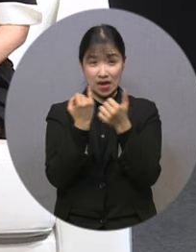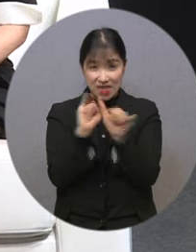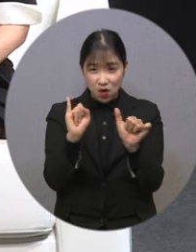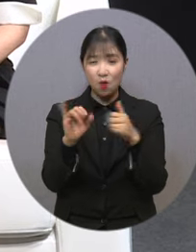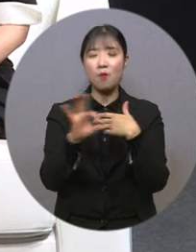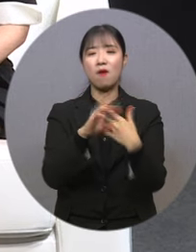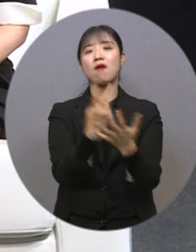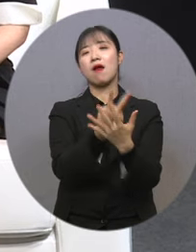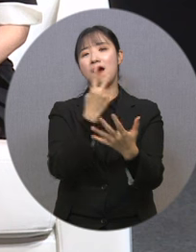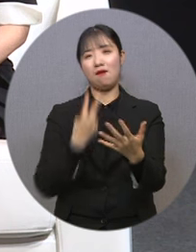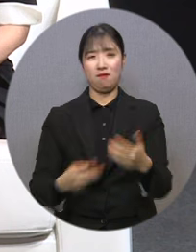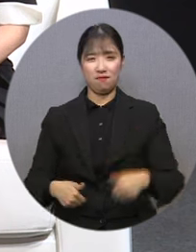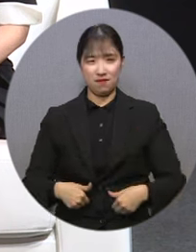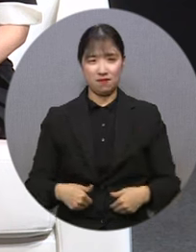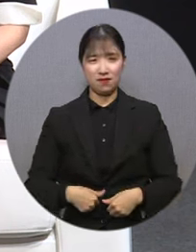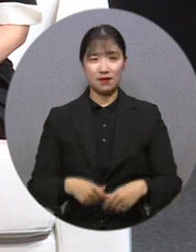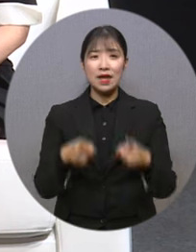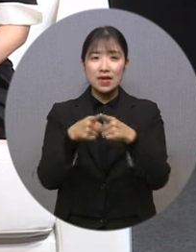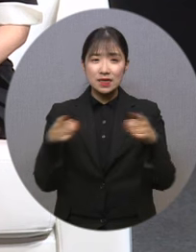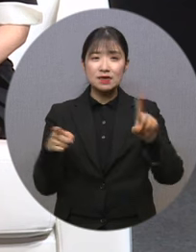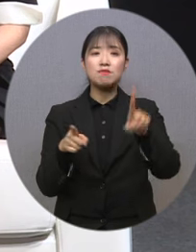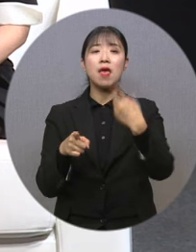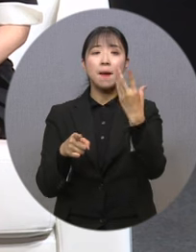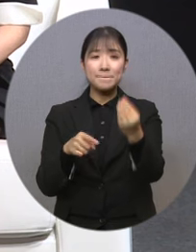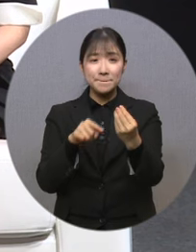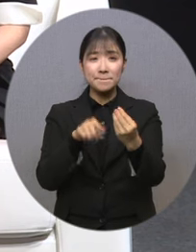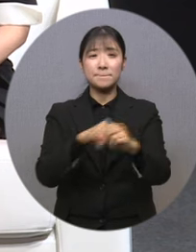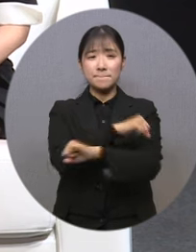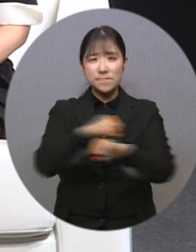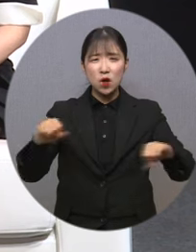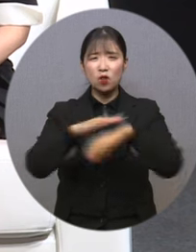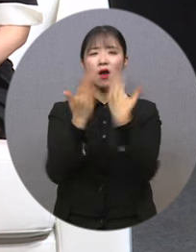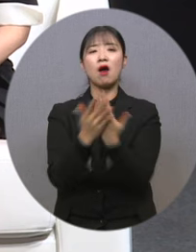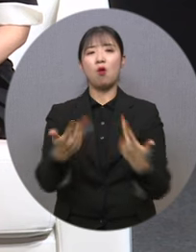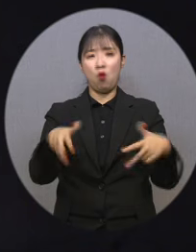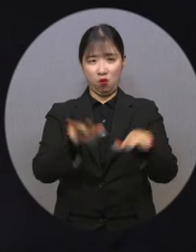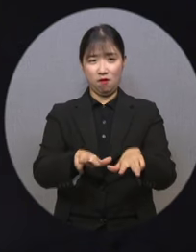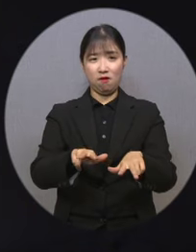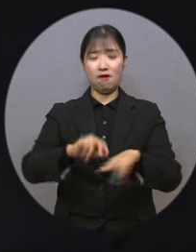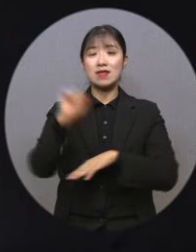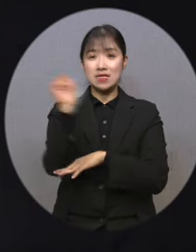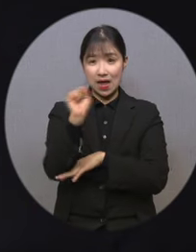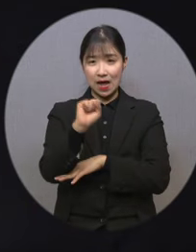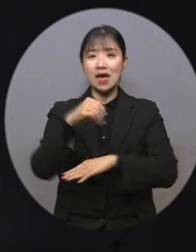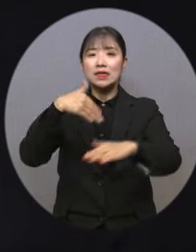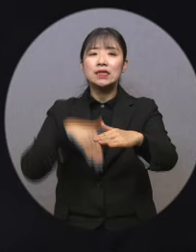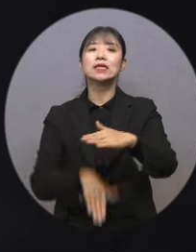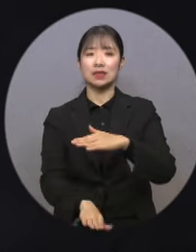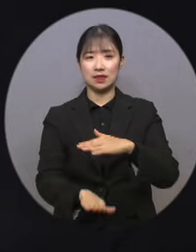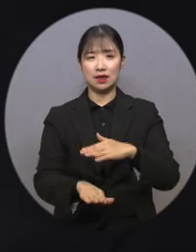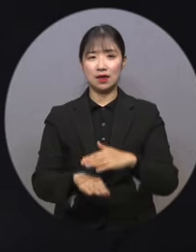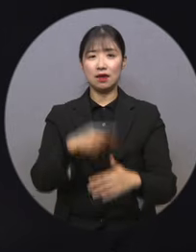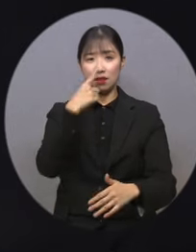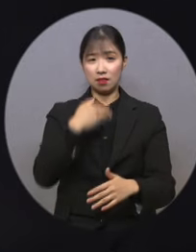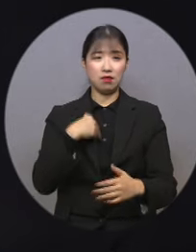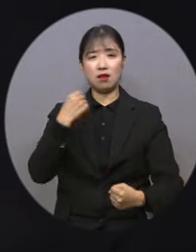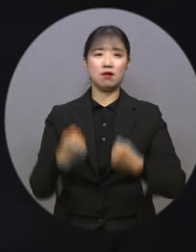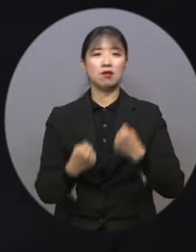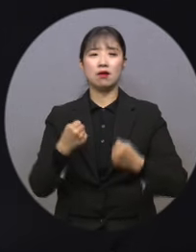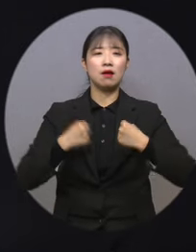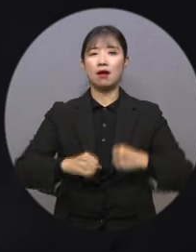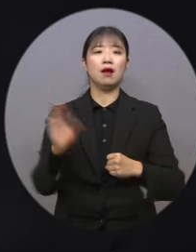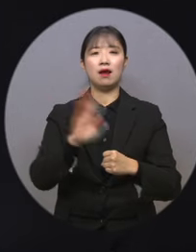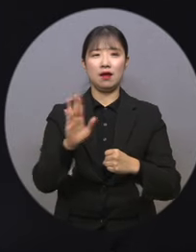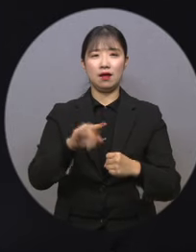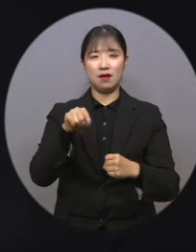돼요. 1층은 100만 평이 전부 공원입니다. 차는 전부 지하로 들어가니까 본인이 몰고 들어가지 못합니다.